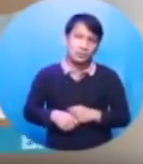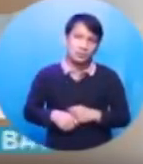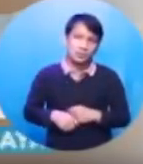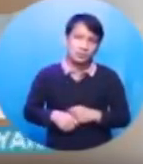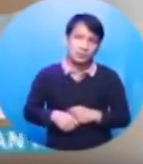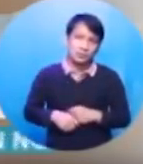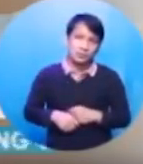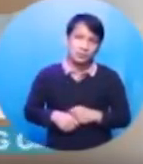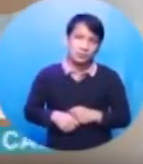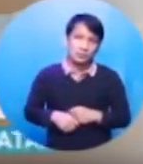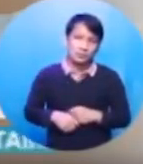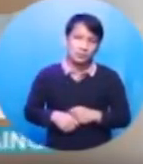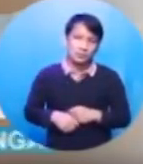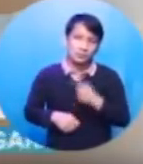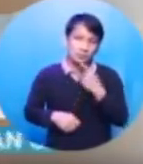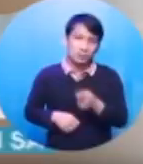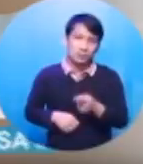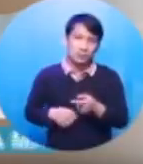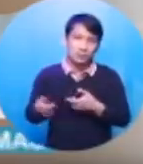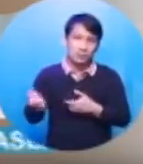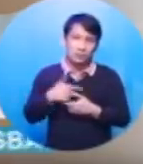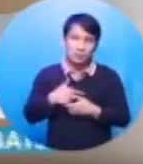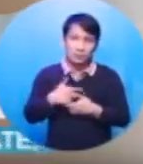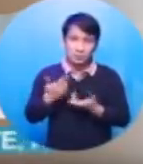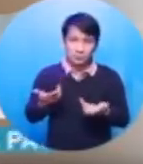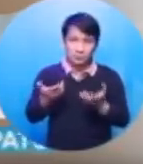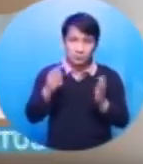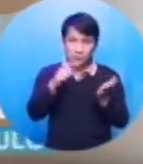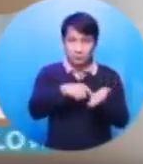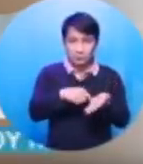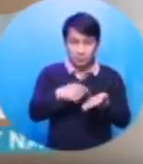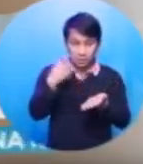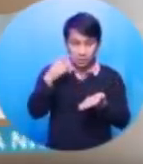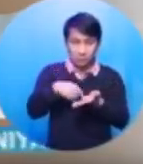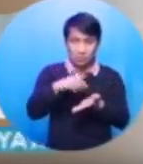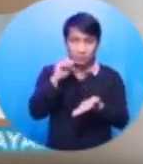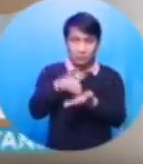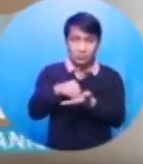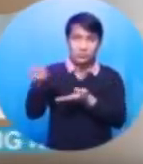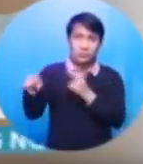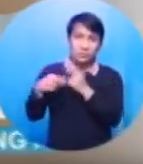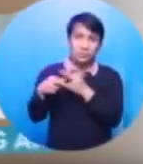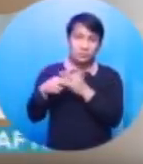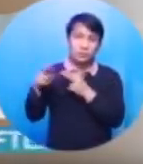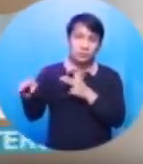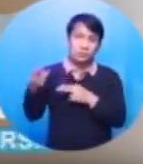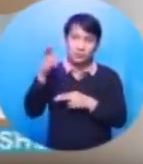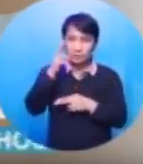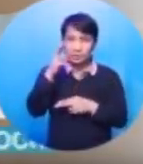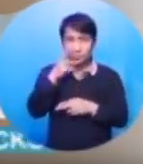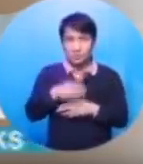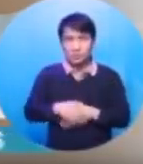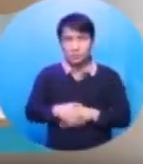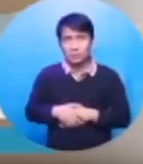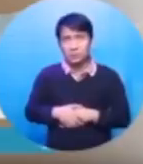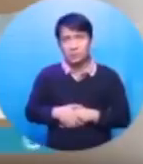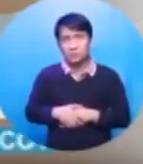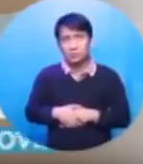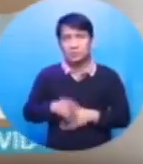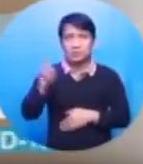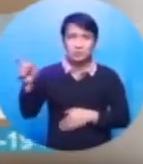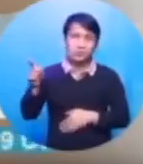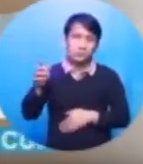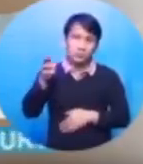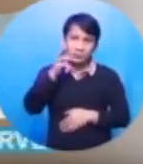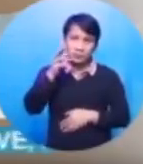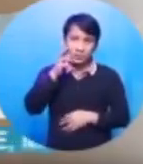later, walang rehistro yung bata. So ngayon nakarehistro sa pangalan ni Regina, yung bata? Opo, opo. Oh, Ma'am